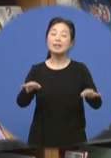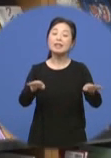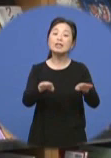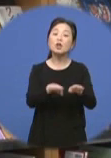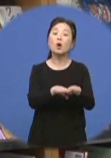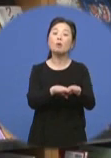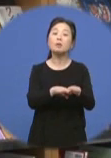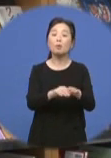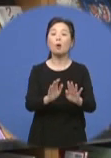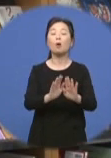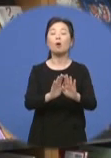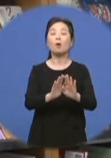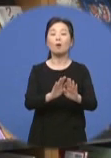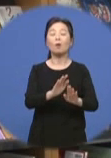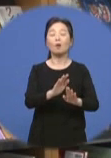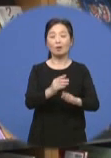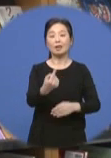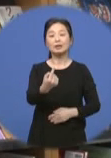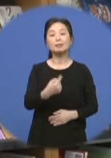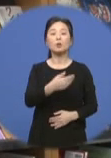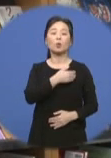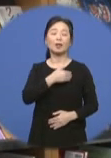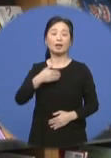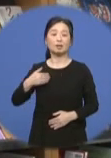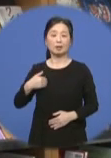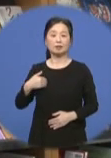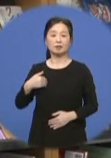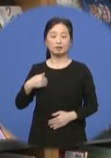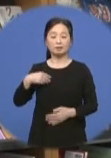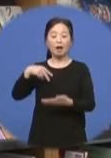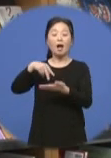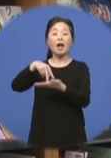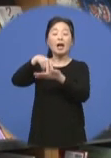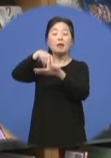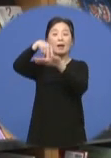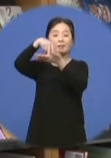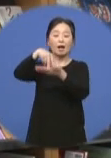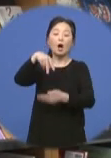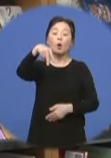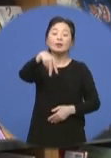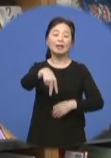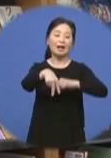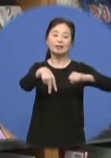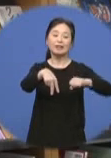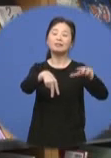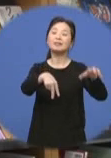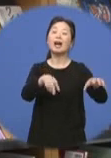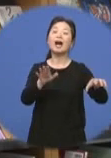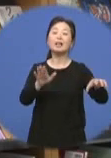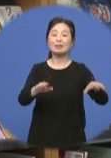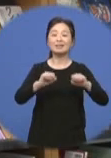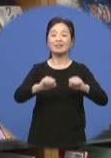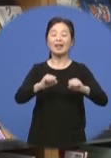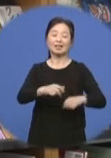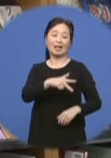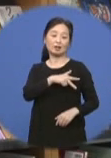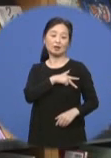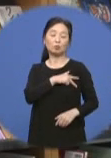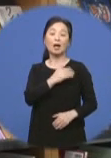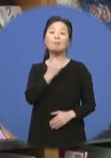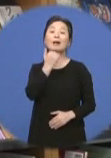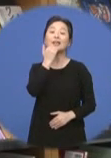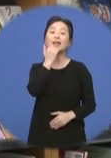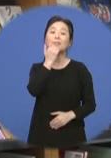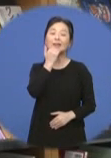レベーターを降りたら左に行ってもらうとすぐにあります。元気なスタッフ一同でお待ちしております。ぜひ一